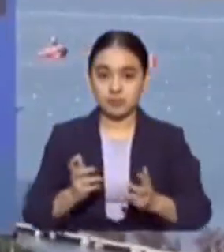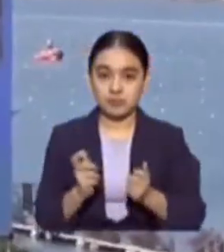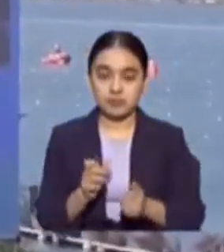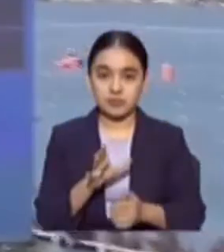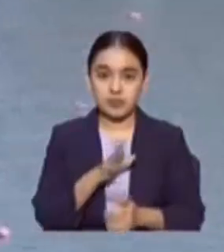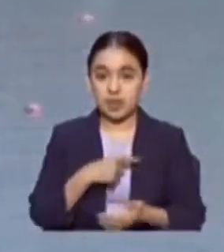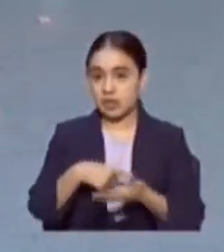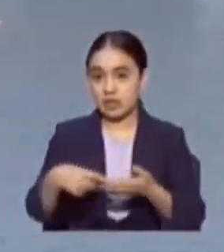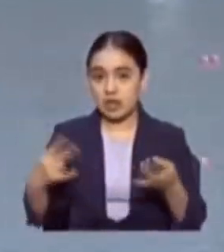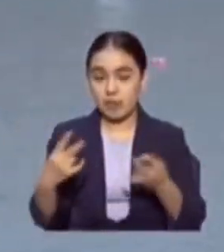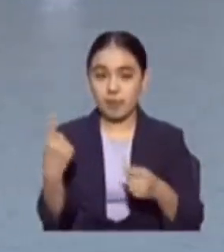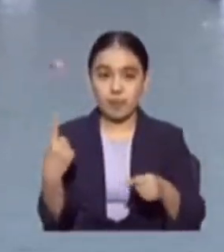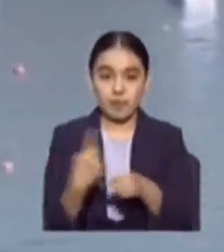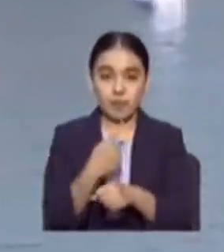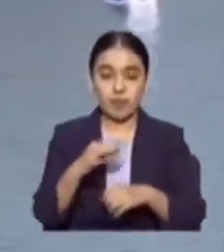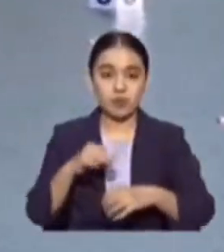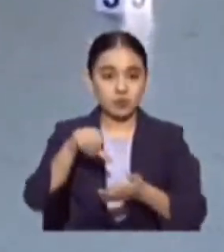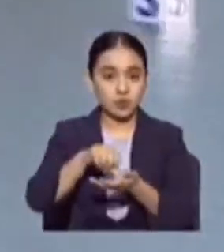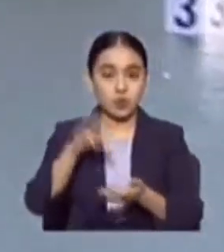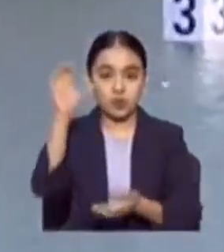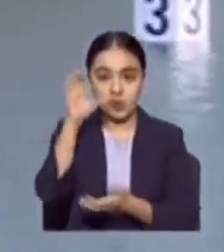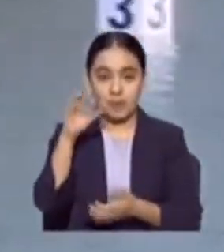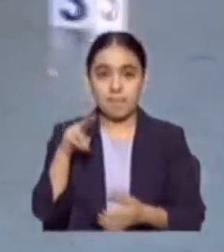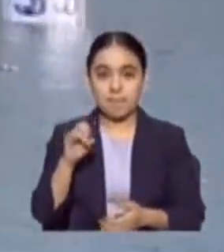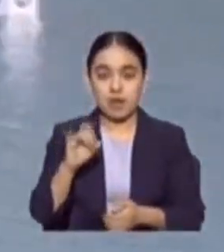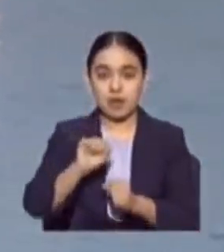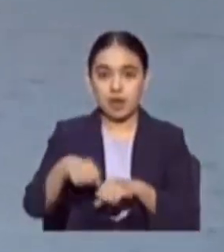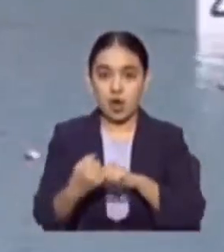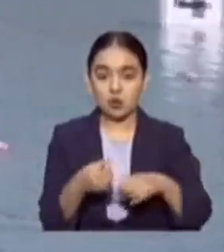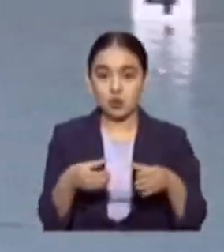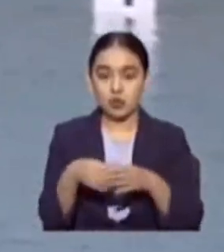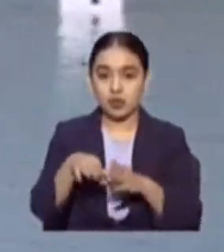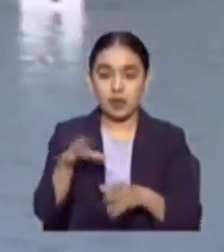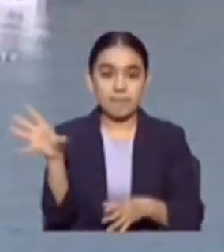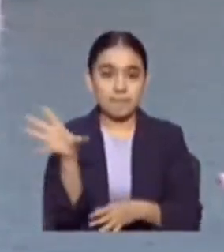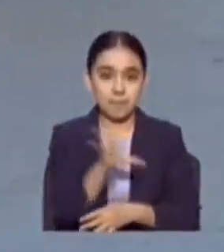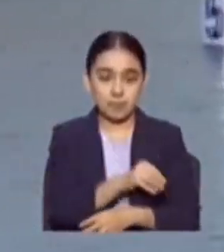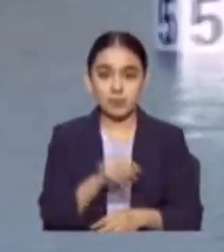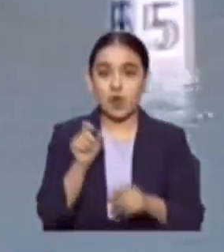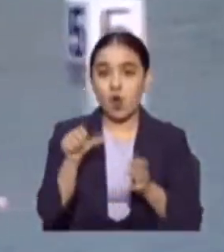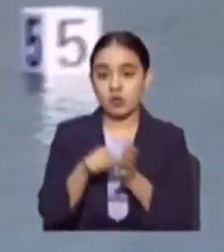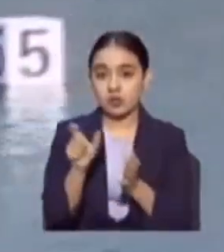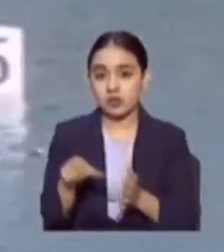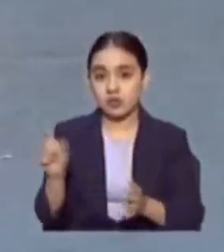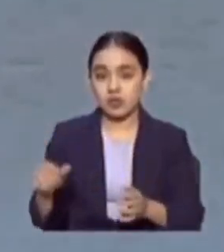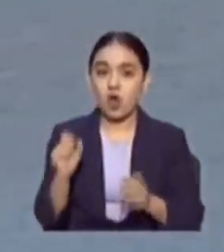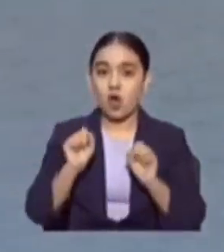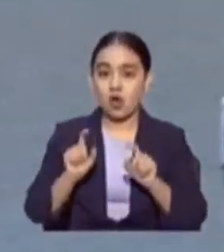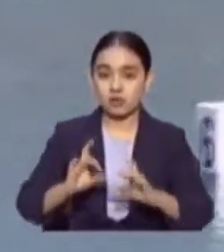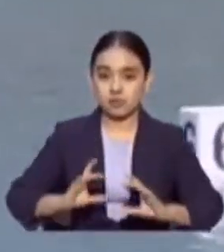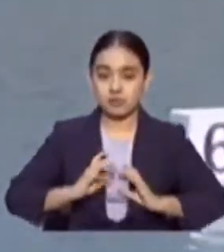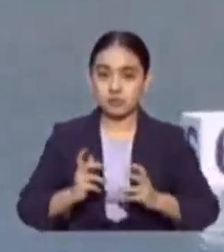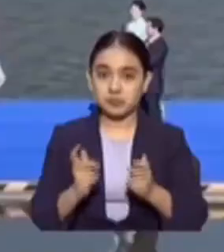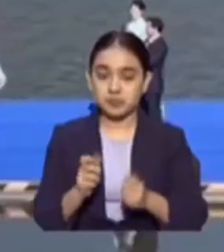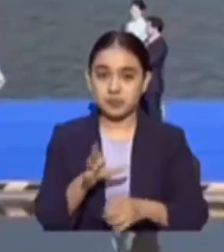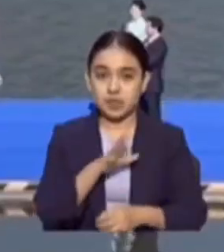aylandi. Qayd etish kerak, ilk bor ishtirok etgan O'zbekiston parakanoy terma jamoasining barcha, ya'ni 6 nafar a'zosi oltin medalga